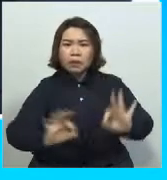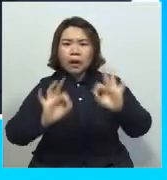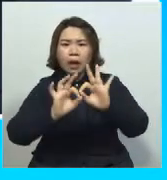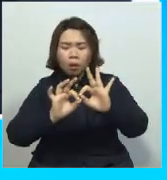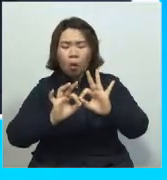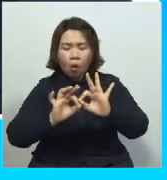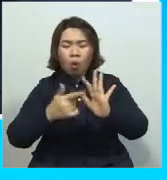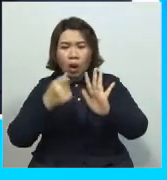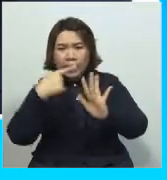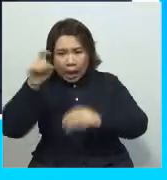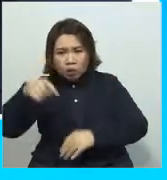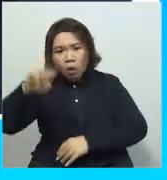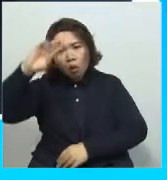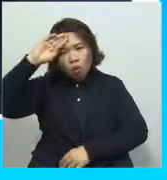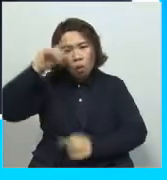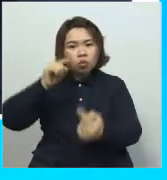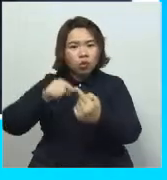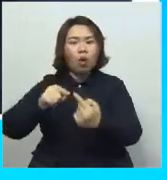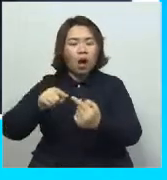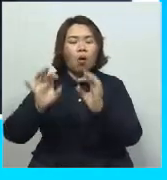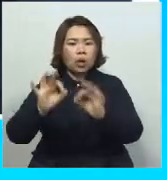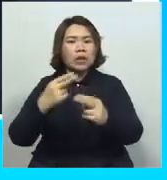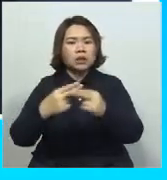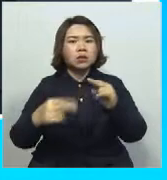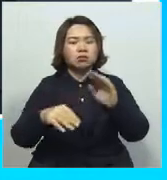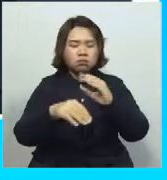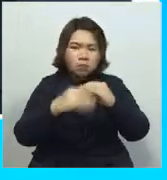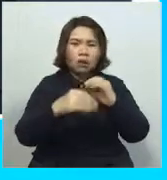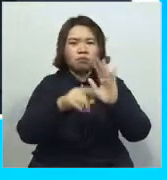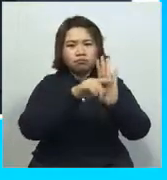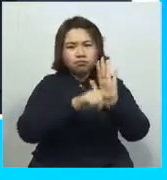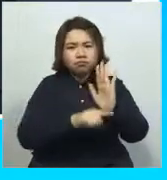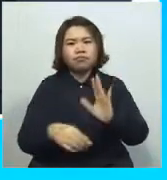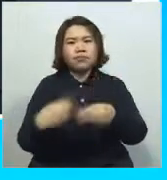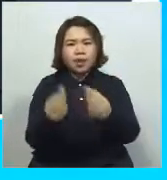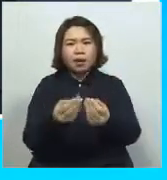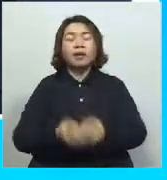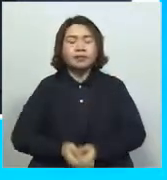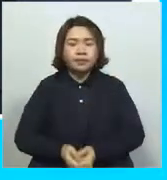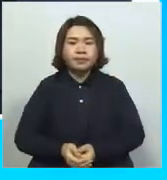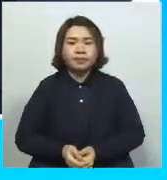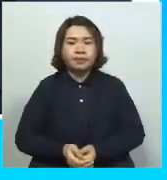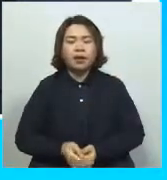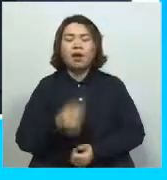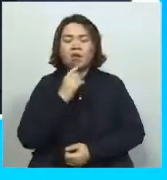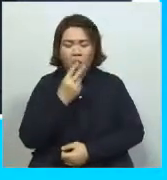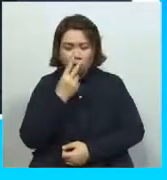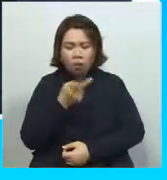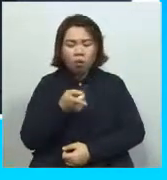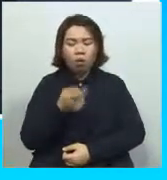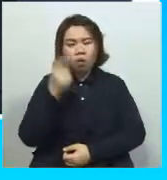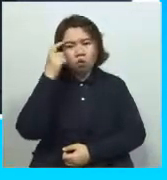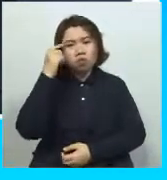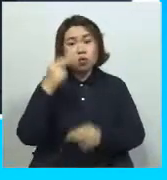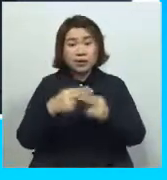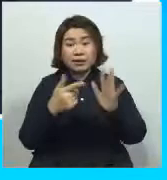ว่าเวลาไปรักษาโรคแบบนี้แล้วเนี่ยมันมีความจำเป็นต้องใช้ยาตัวนั้นตัวนี้เพิ่มอะไรยาที่มีราคาแพงอ่ะนะคะ